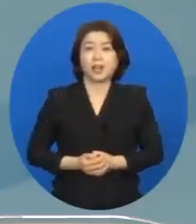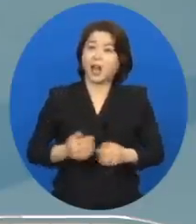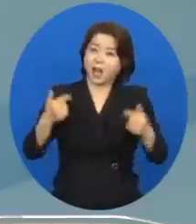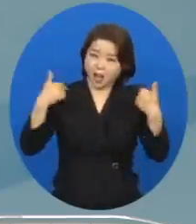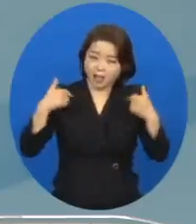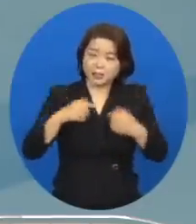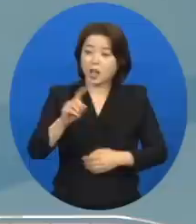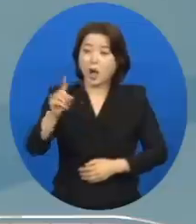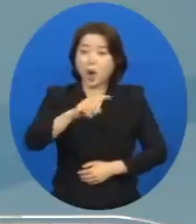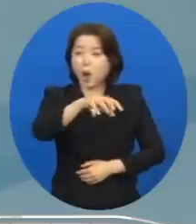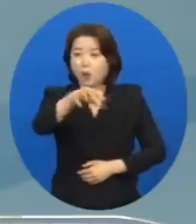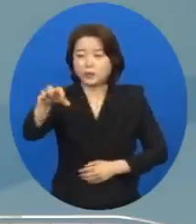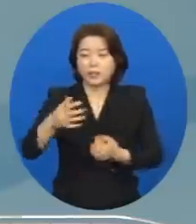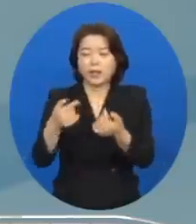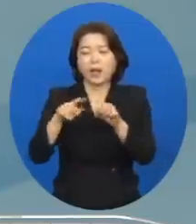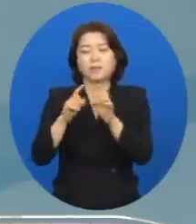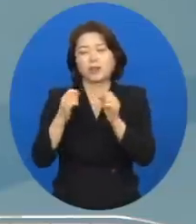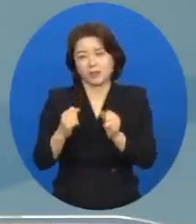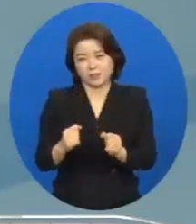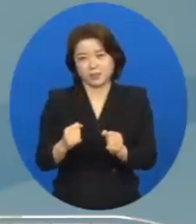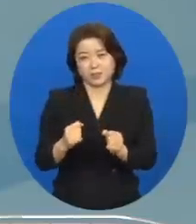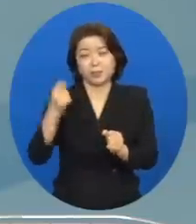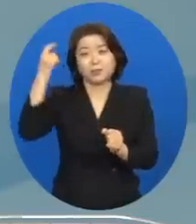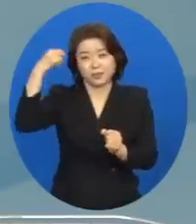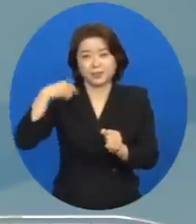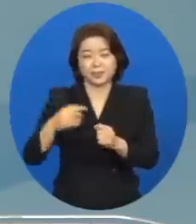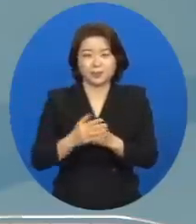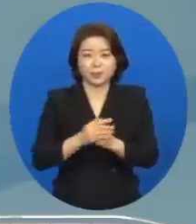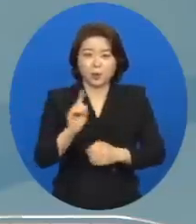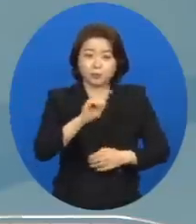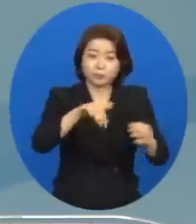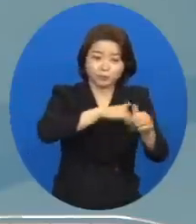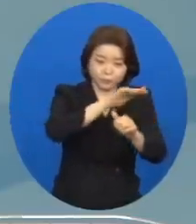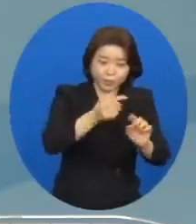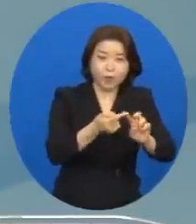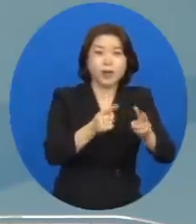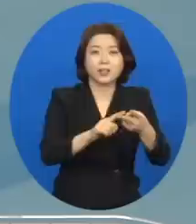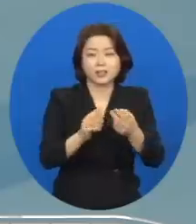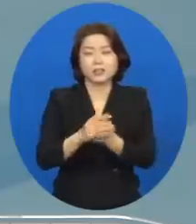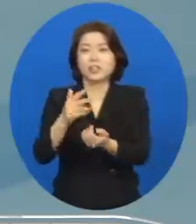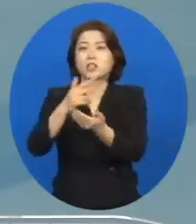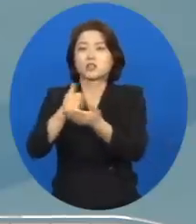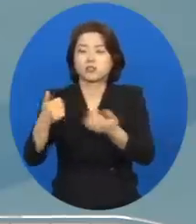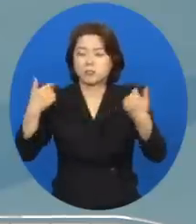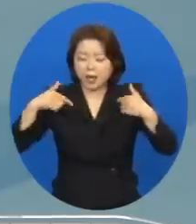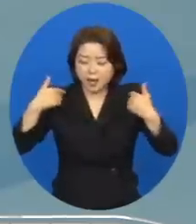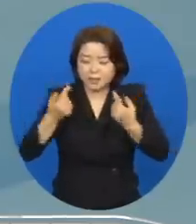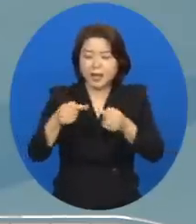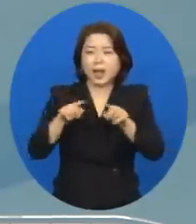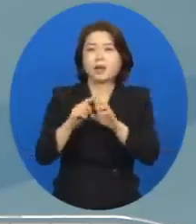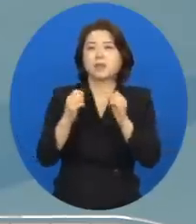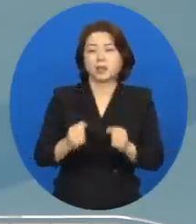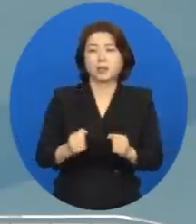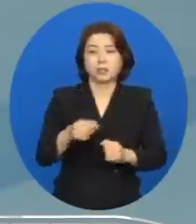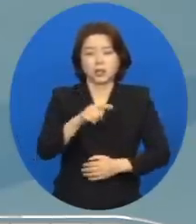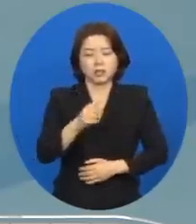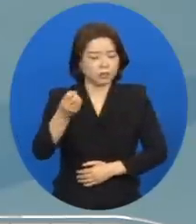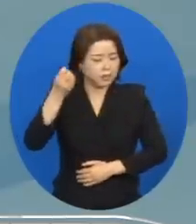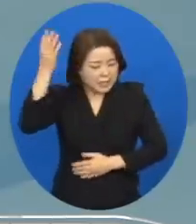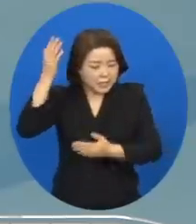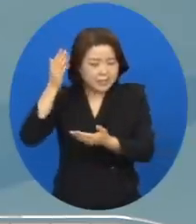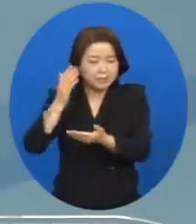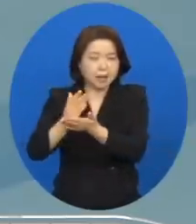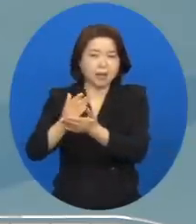항상 어디서나 함께 계시다. 무슨 상황에서든지 주님은 늘 같이 계시다. 이 점을 잊어버리지 말라고